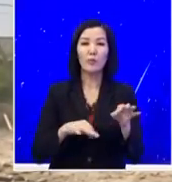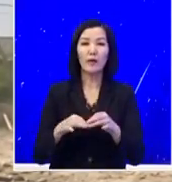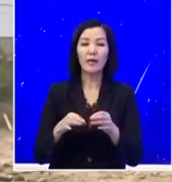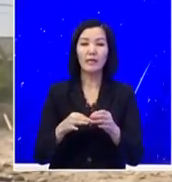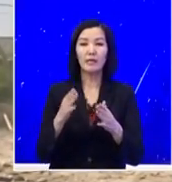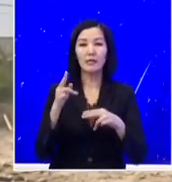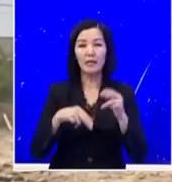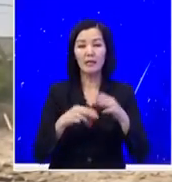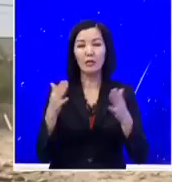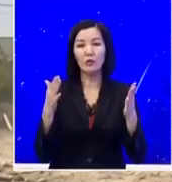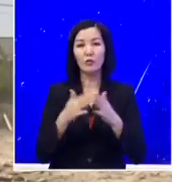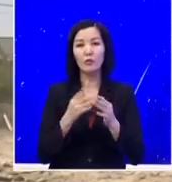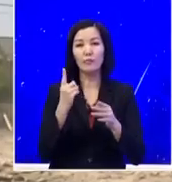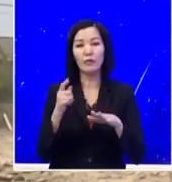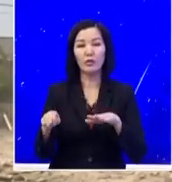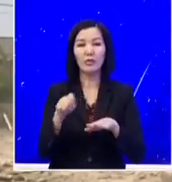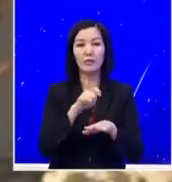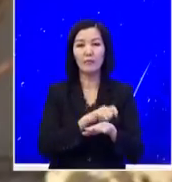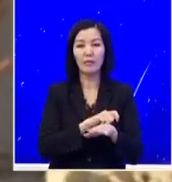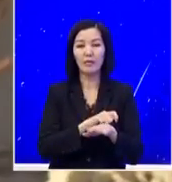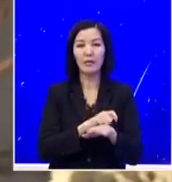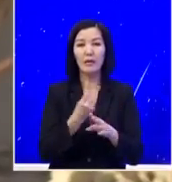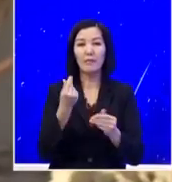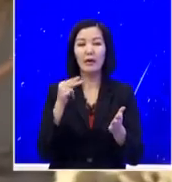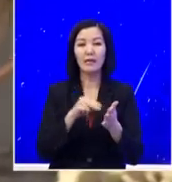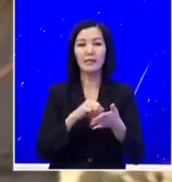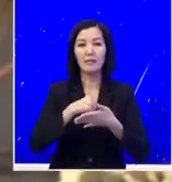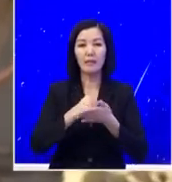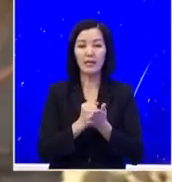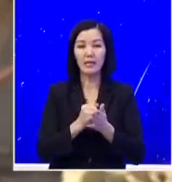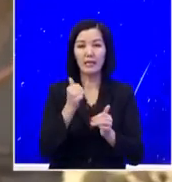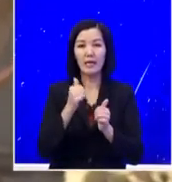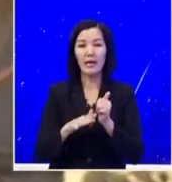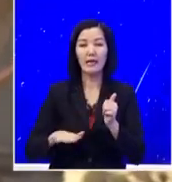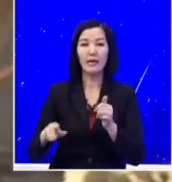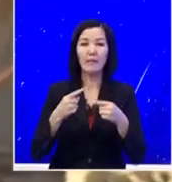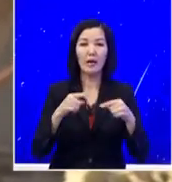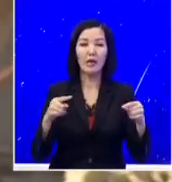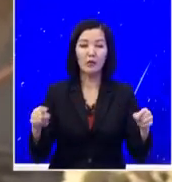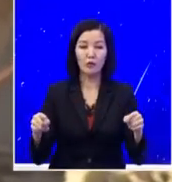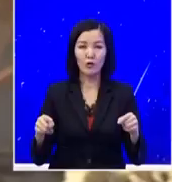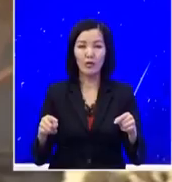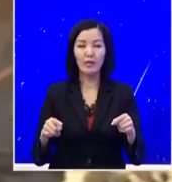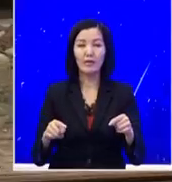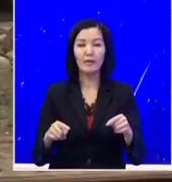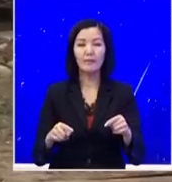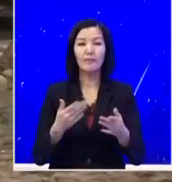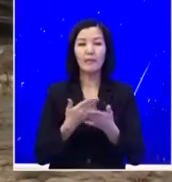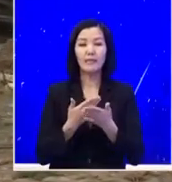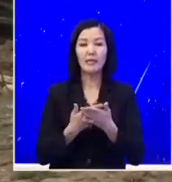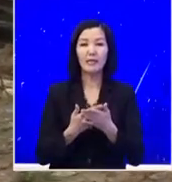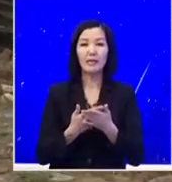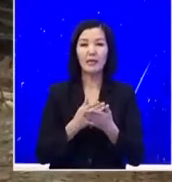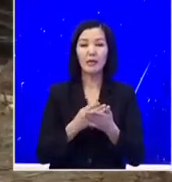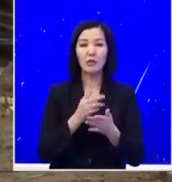салынатын үйлердің құны мен бір шаршы метрінің бағасы белгіленді. Елдің әр аймағында пәтерді бағалау көрсеткіші түрліше. Мәселен, бас